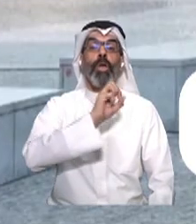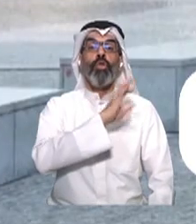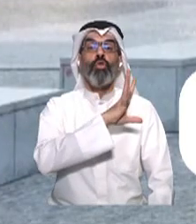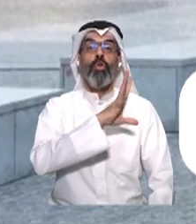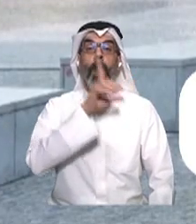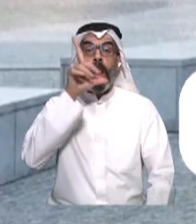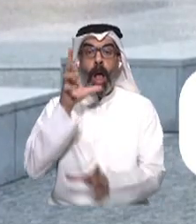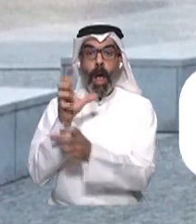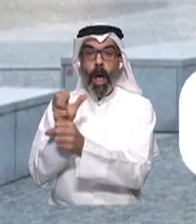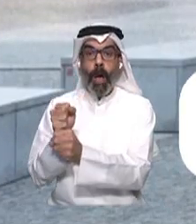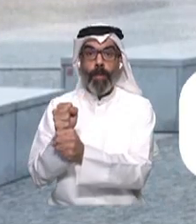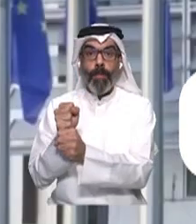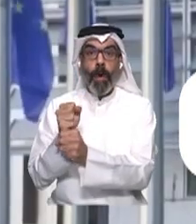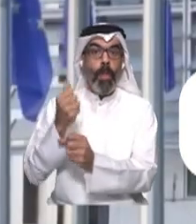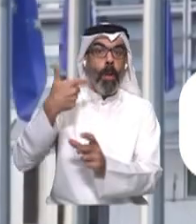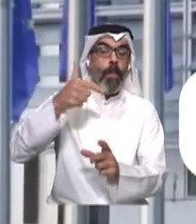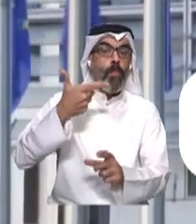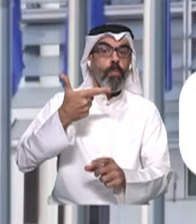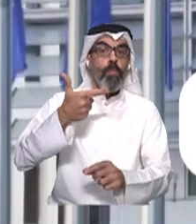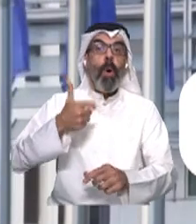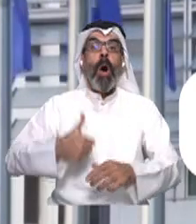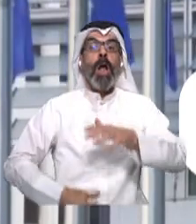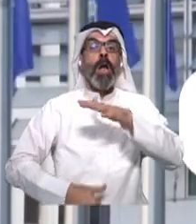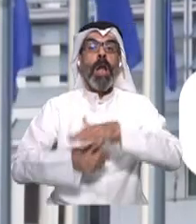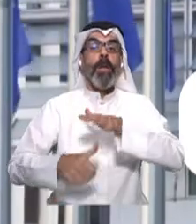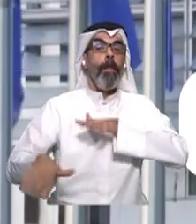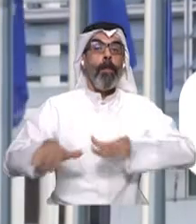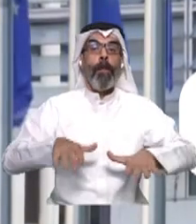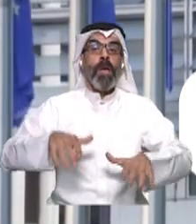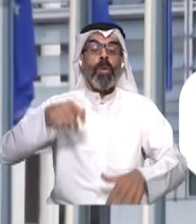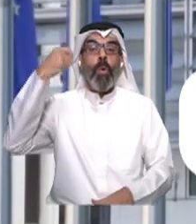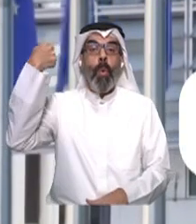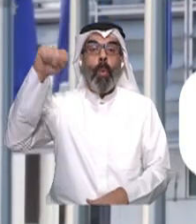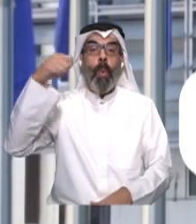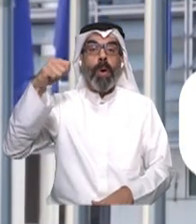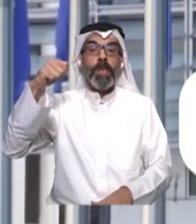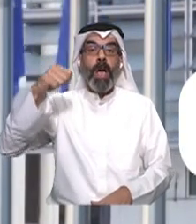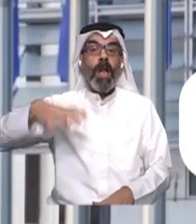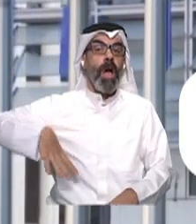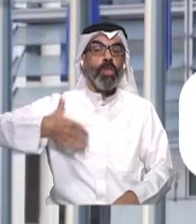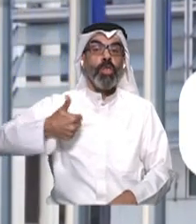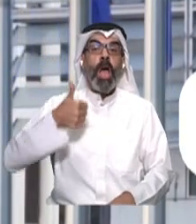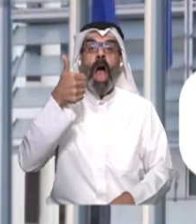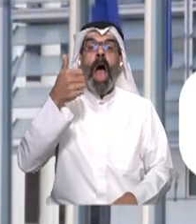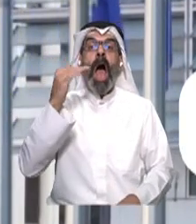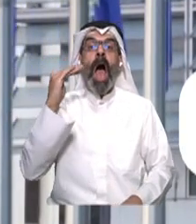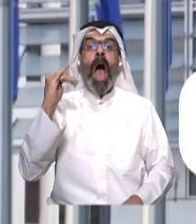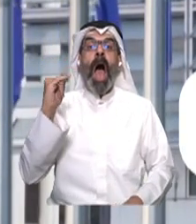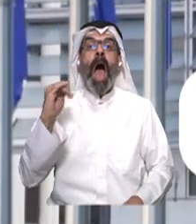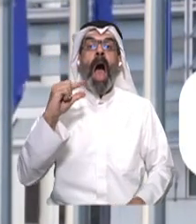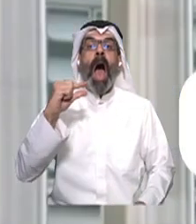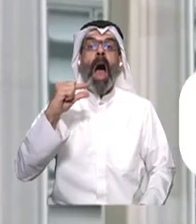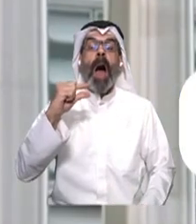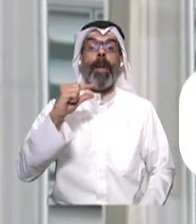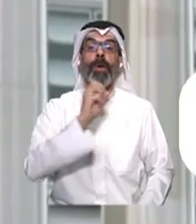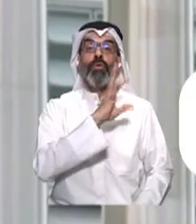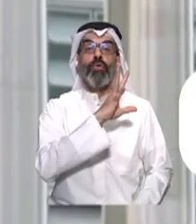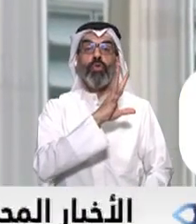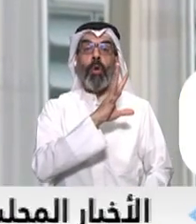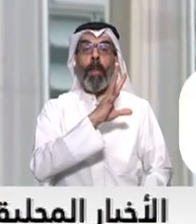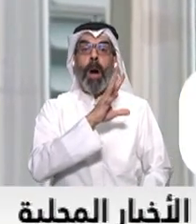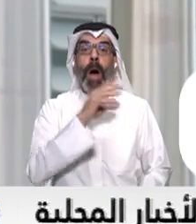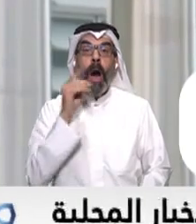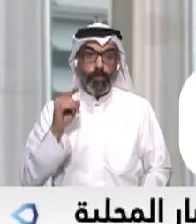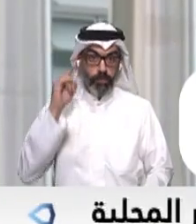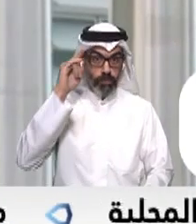الصباح رئيس مجلس الوزراء تعقد في العاصمة البلجيكية بروكسل اليوم القمة المشتركة الأولى بين دول